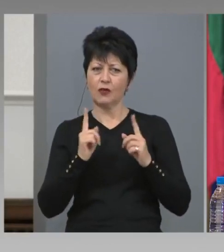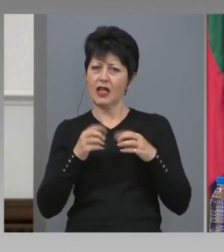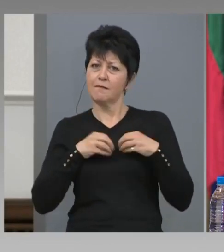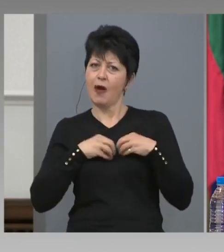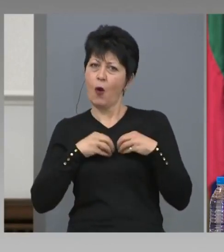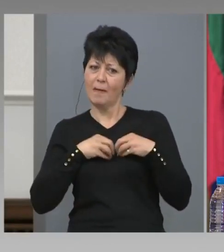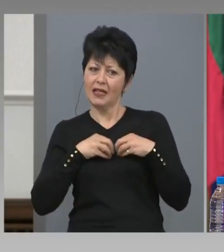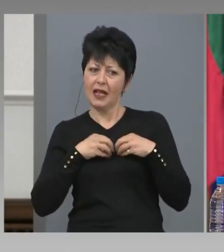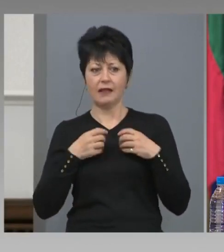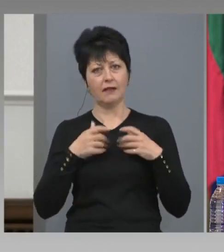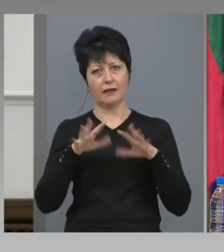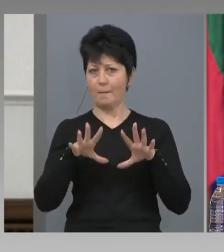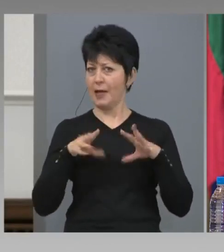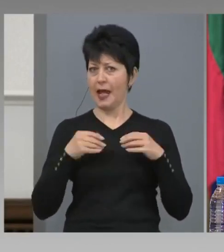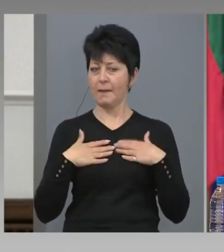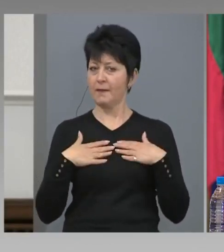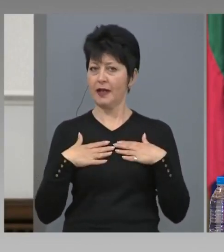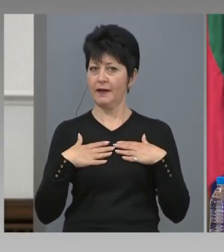ги приех.